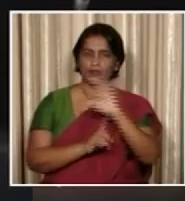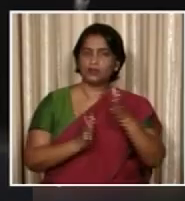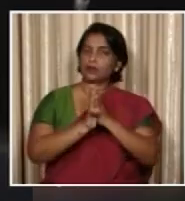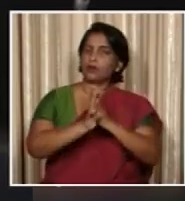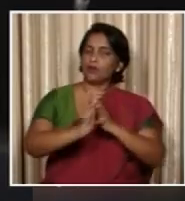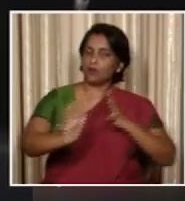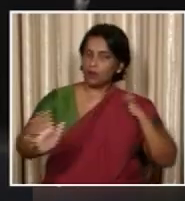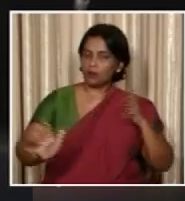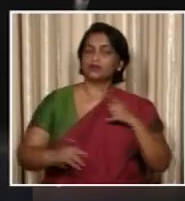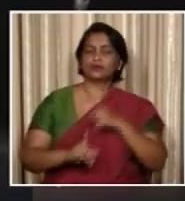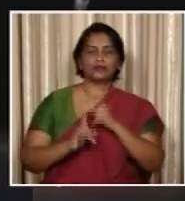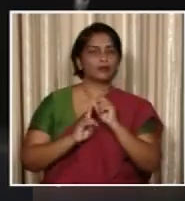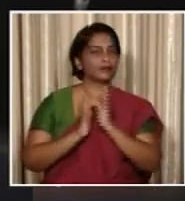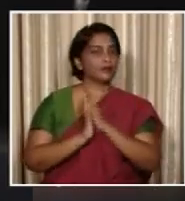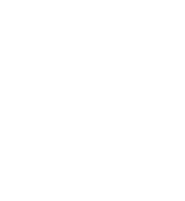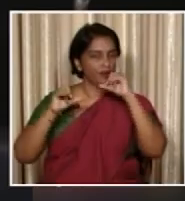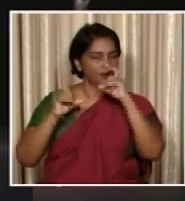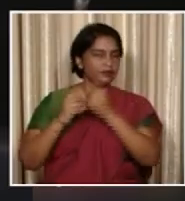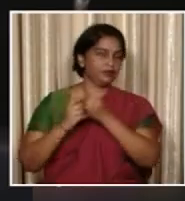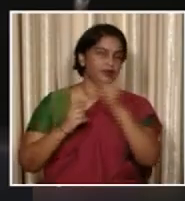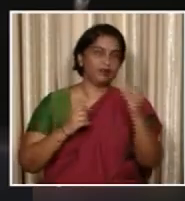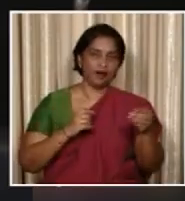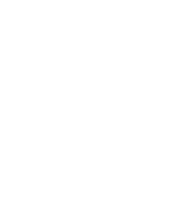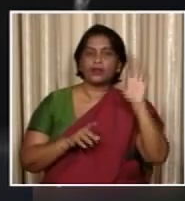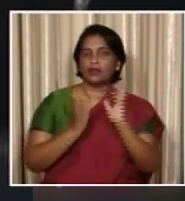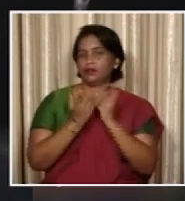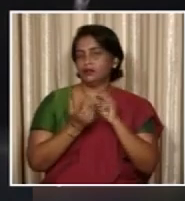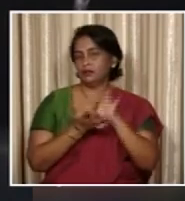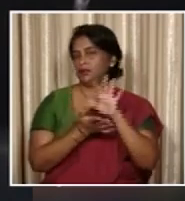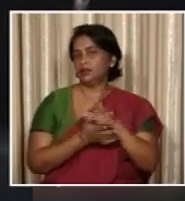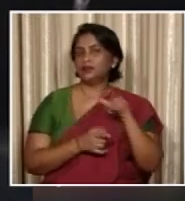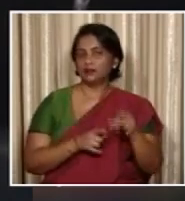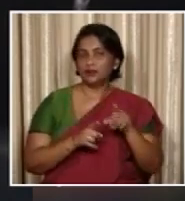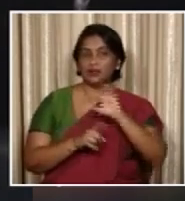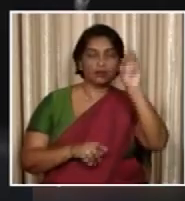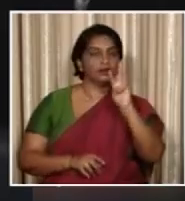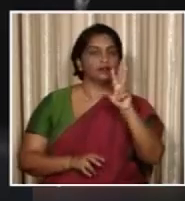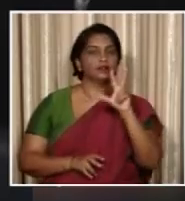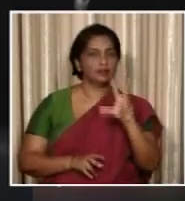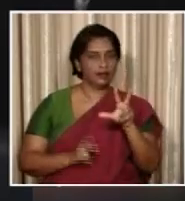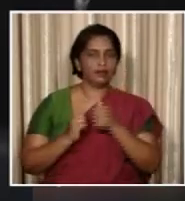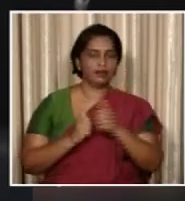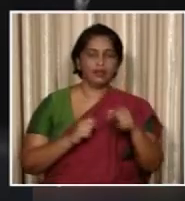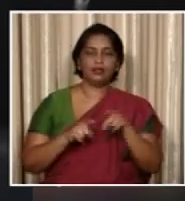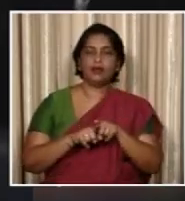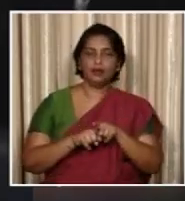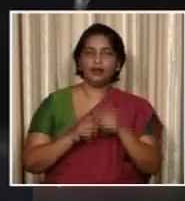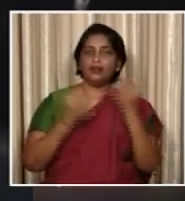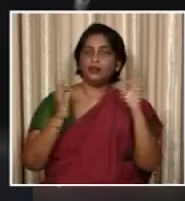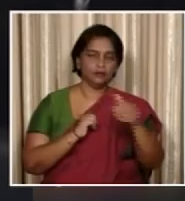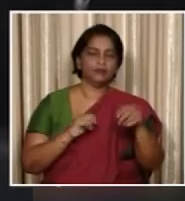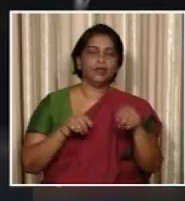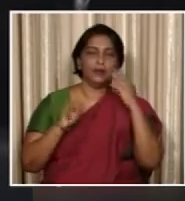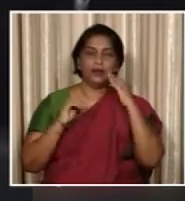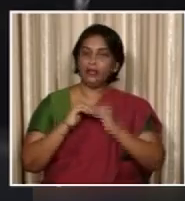එකේදී ඉමිග්‍රේෂන් එක ගත්තාන් පස්සේ ෆොටෝ එක එනවා. කෙලිම චොප් කරලා යවන්න. ඒ අනුව රටවල් 38කට ෆ්‍රී වීසා දෙන ක්‍රමේ දීලා තියෙනවා. වීසා